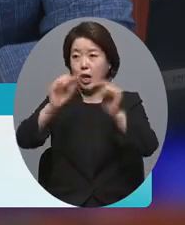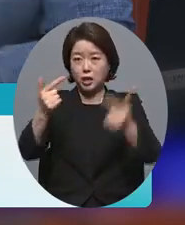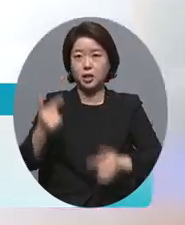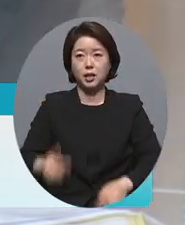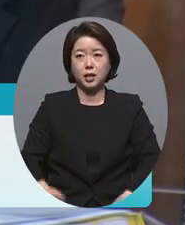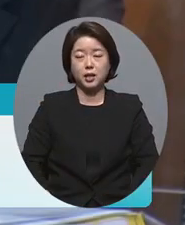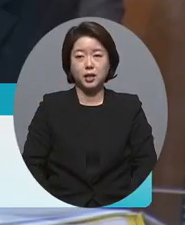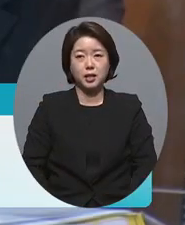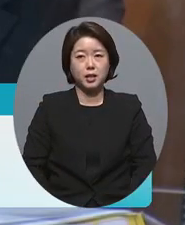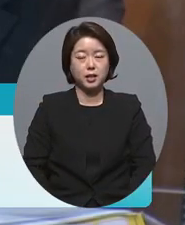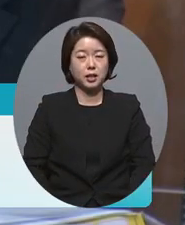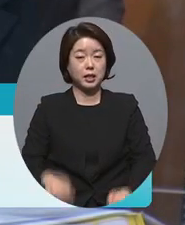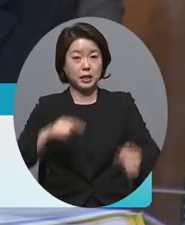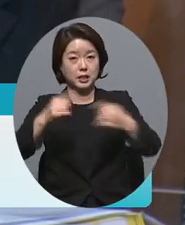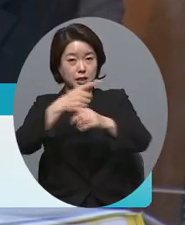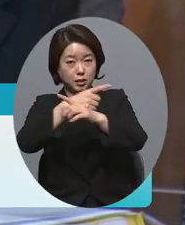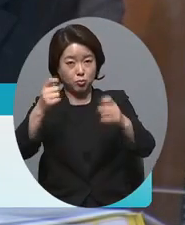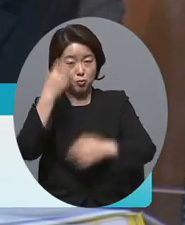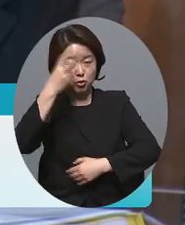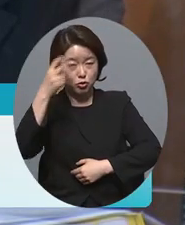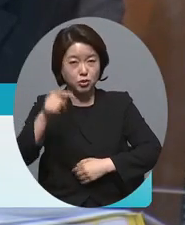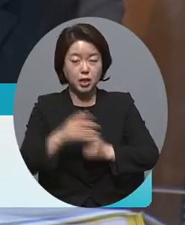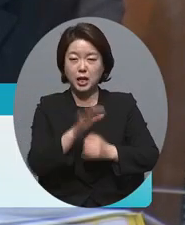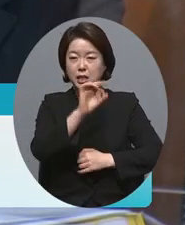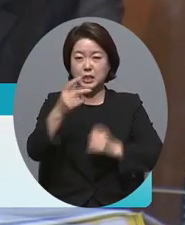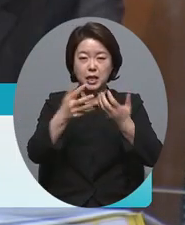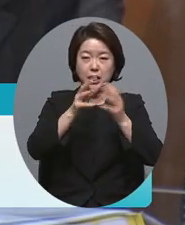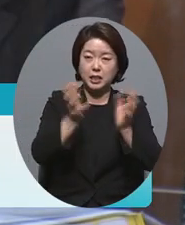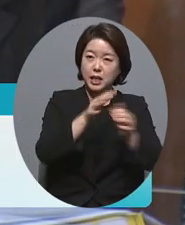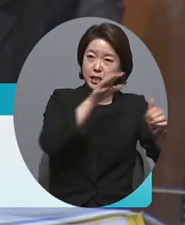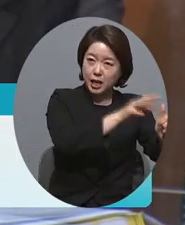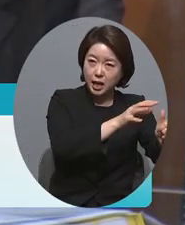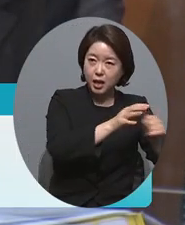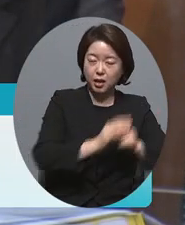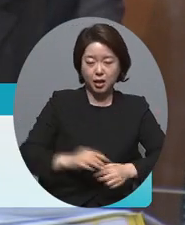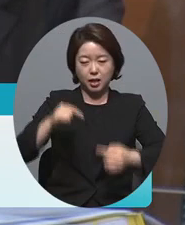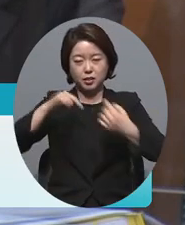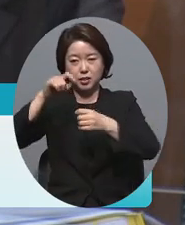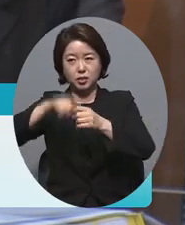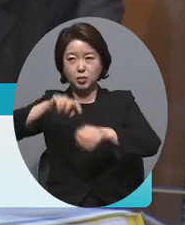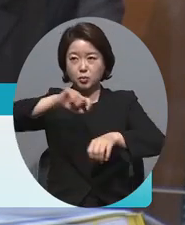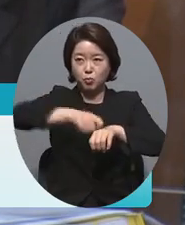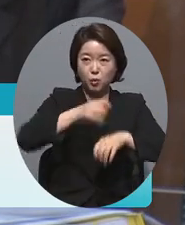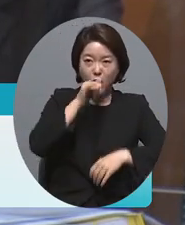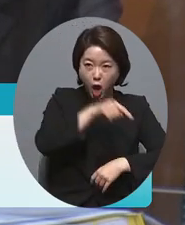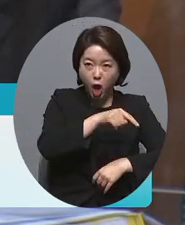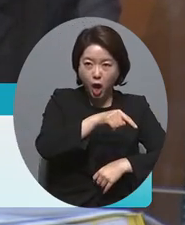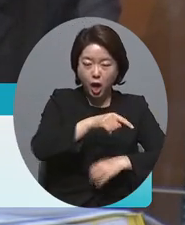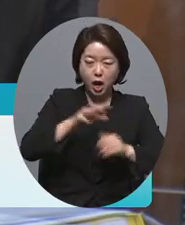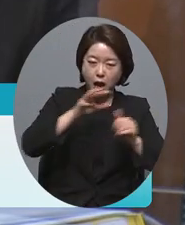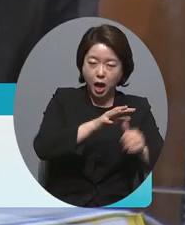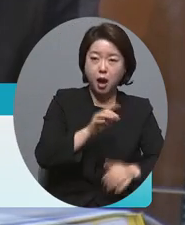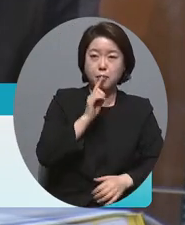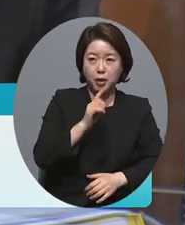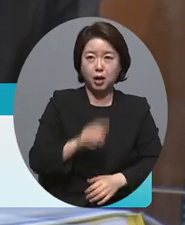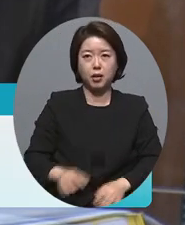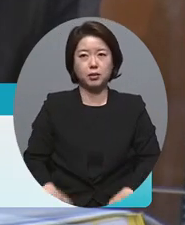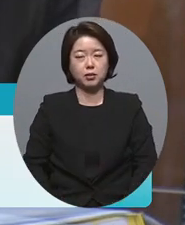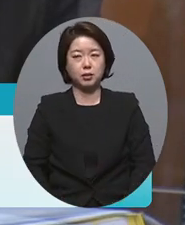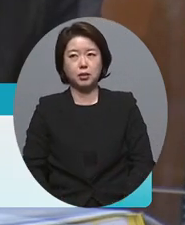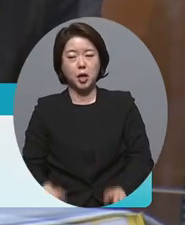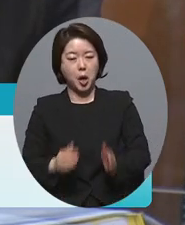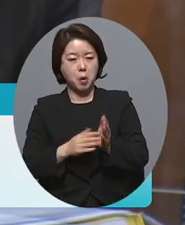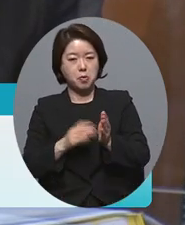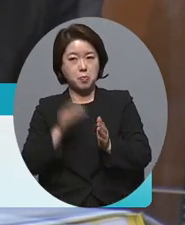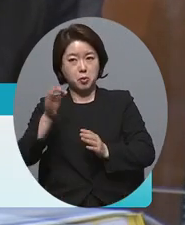않습니까? 정치보복 수사다. 또 야당 탄압이다. 정치적 의도가 있는 압수수색이다. 지금 이렇게 얘기를 했거든요. 뒷돈이